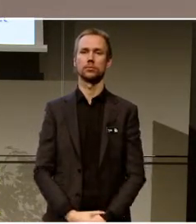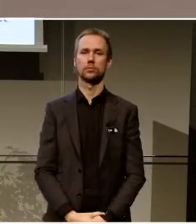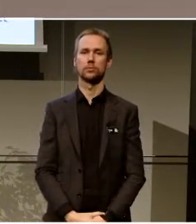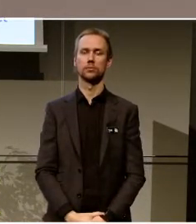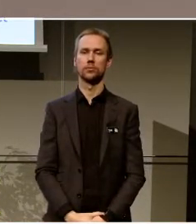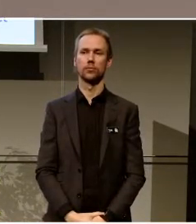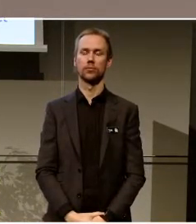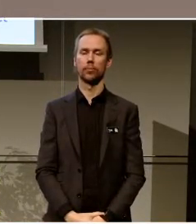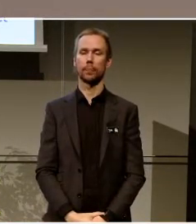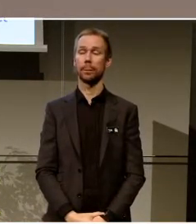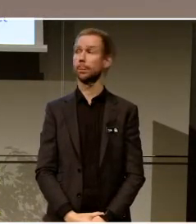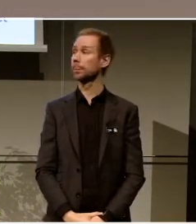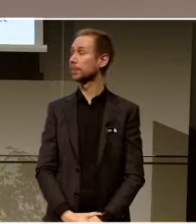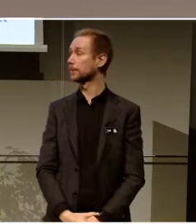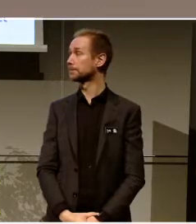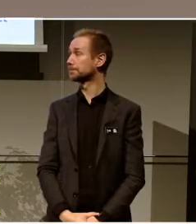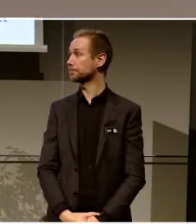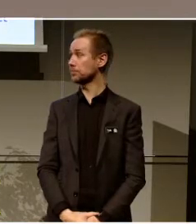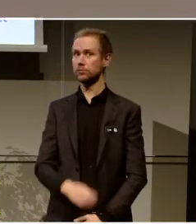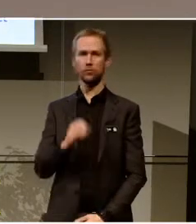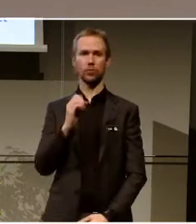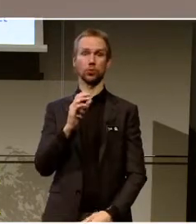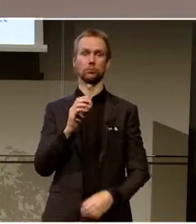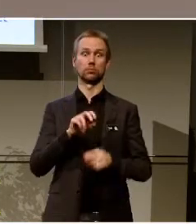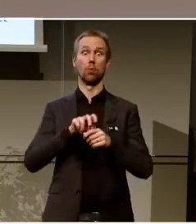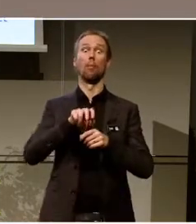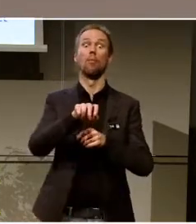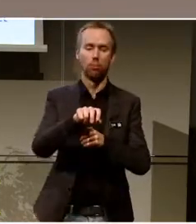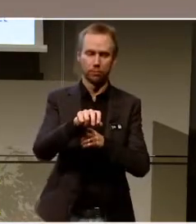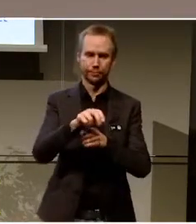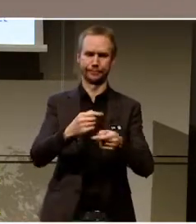Jag håller. Oj, nu gick jag för långt. Så.